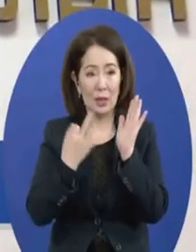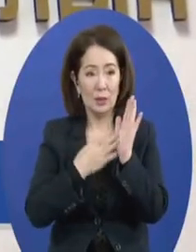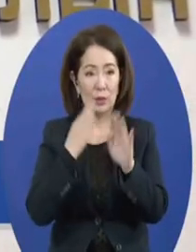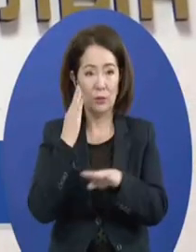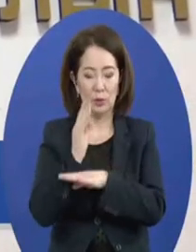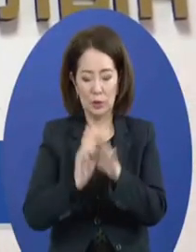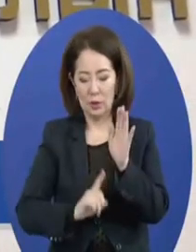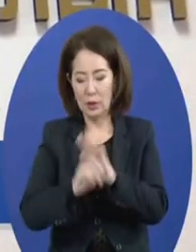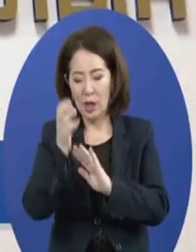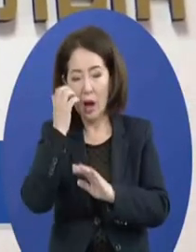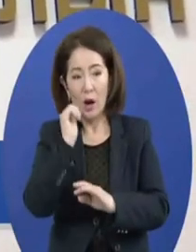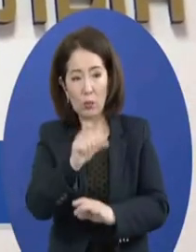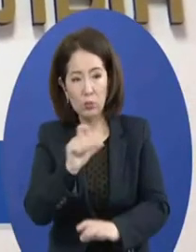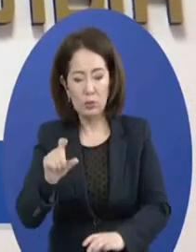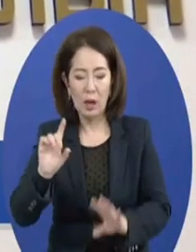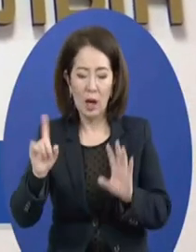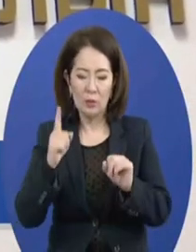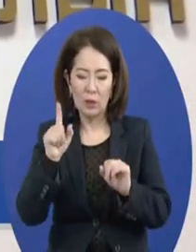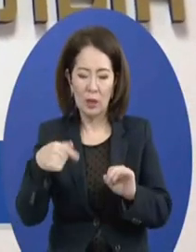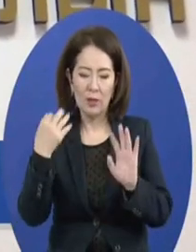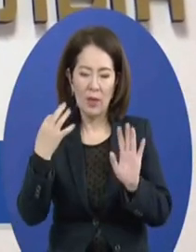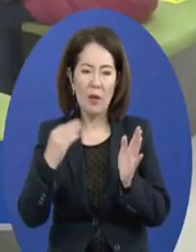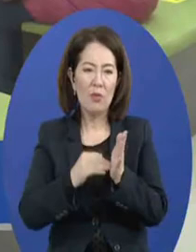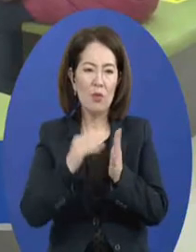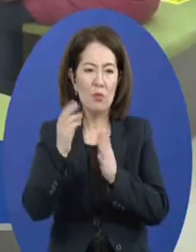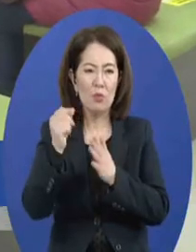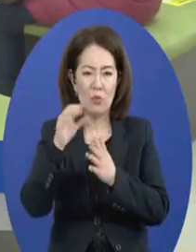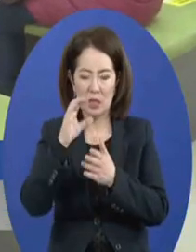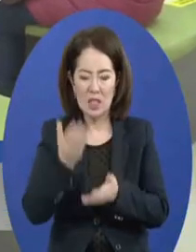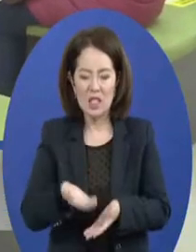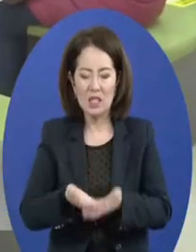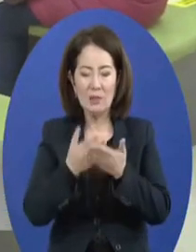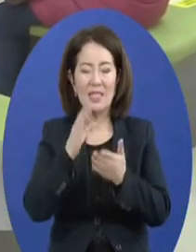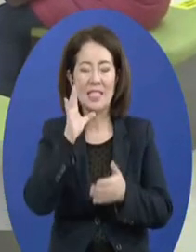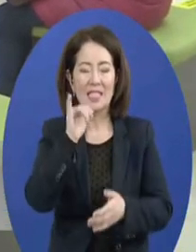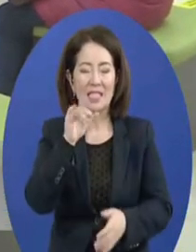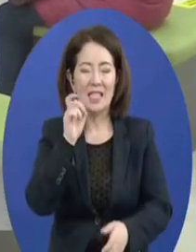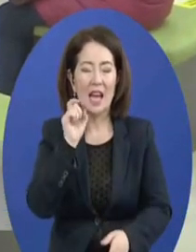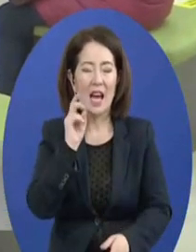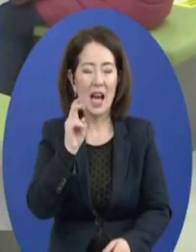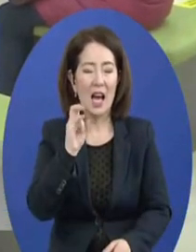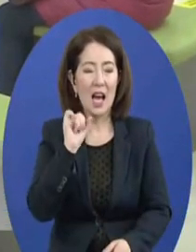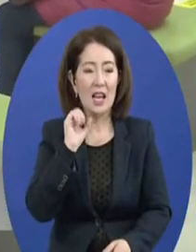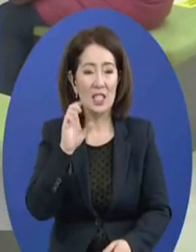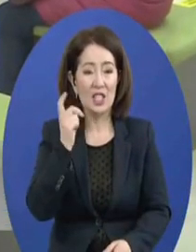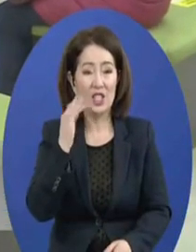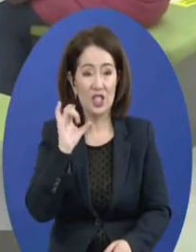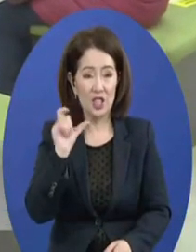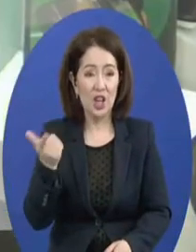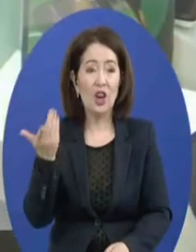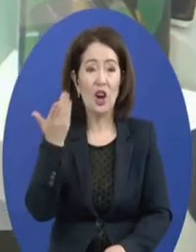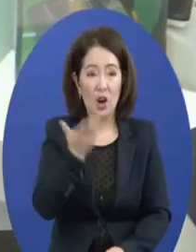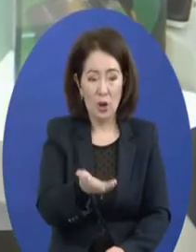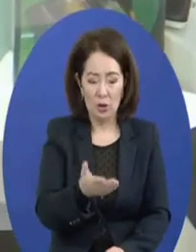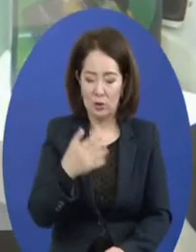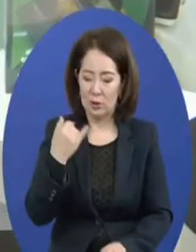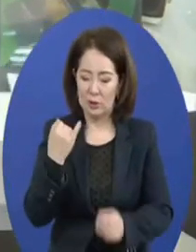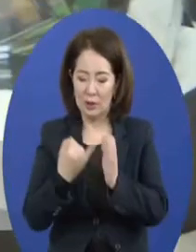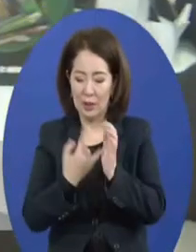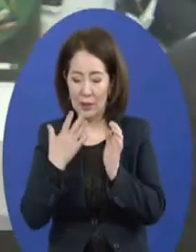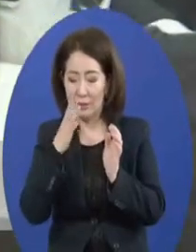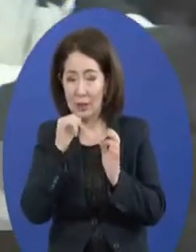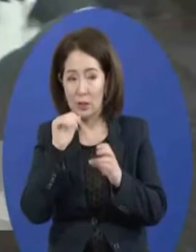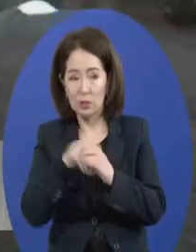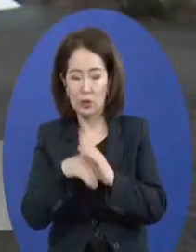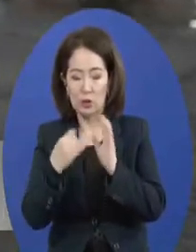ахмадуудад 11.8 тэрбум төгрөгийн насны хишиг дэмжлэг олгохоор төлөвлөжээ. Энэ жил 65 нас хүрсэн 7-р сарын